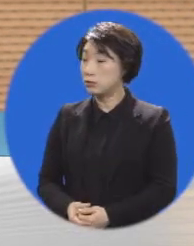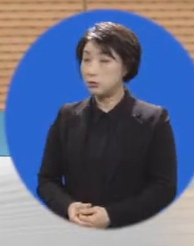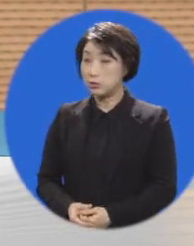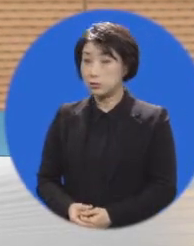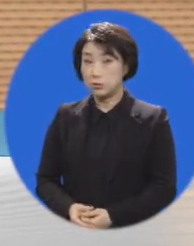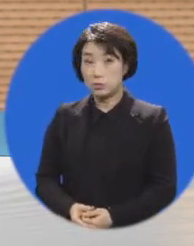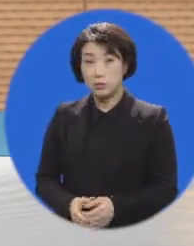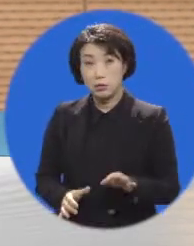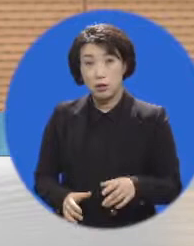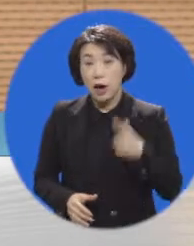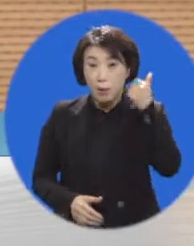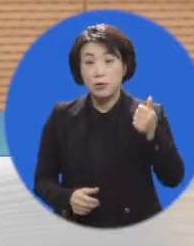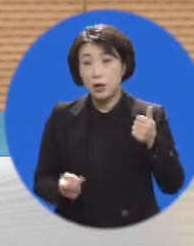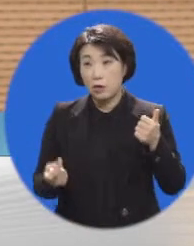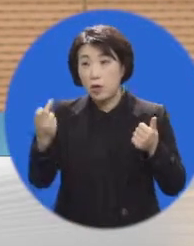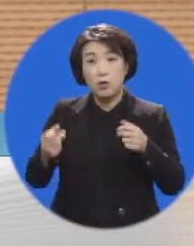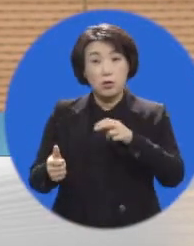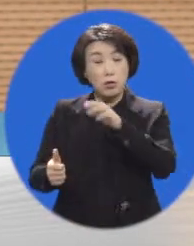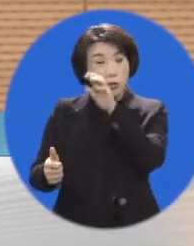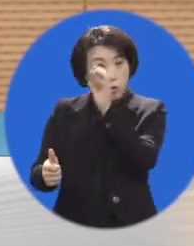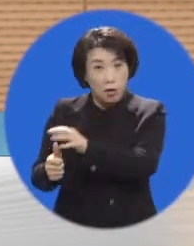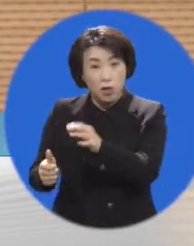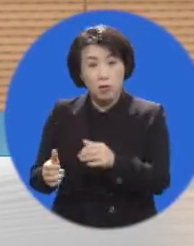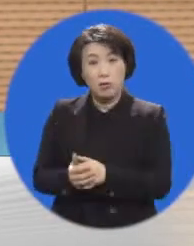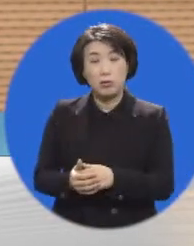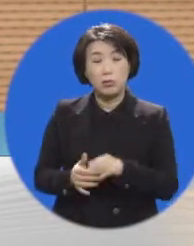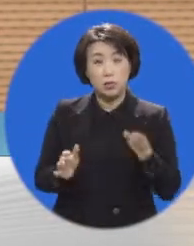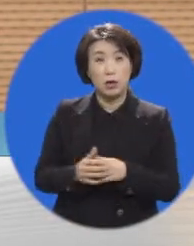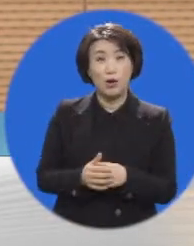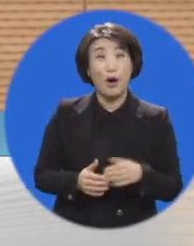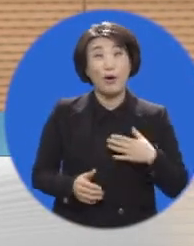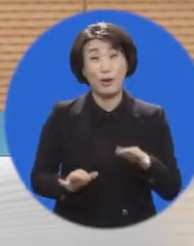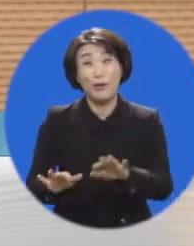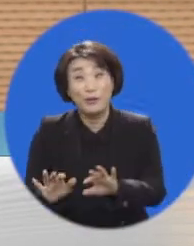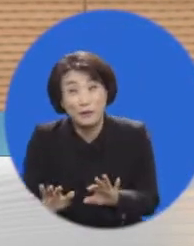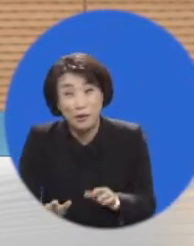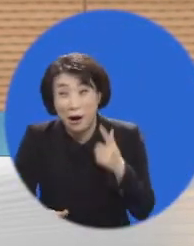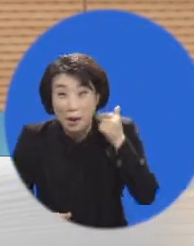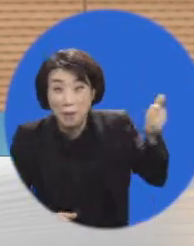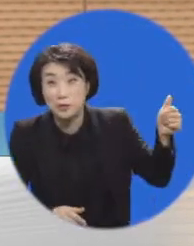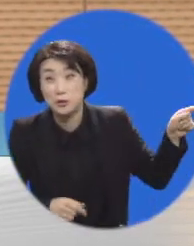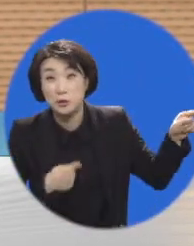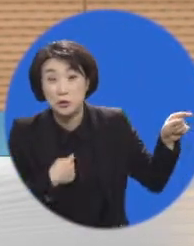그러시오. 막 분하셔서. 자기는 교회 간다고 때리면서.